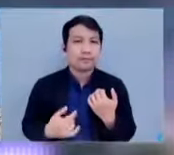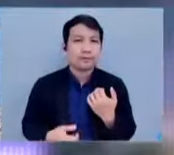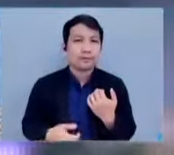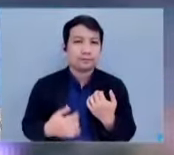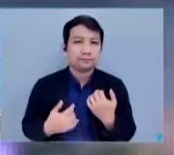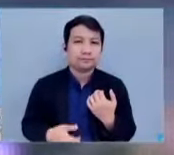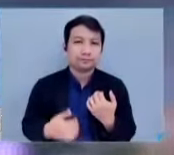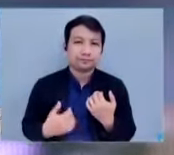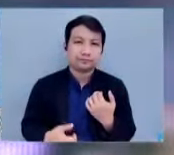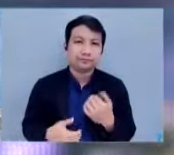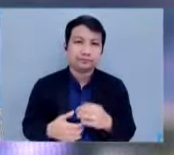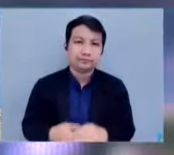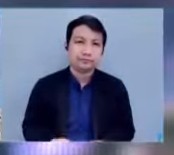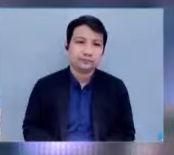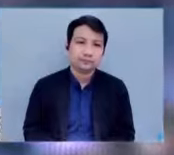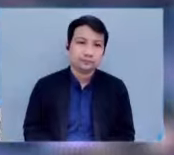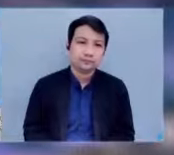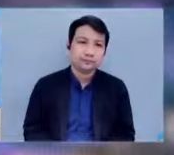dalawa